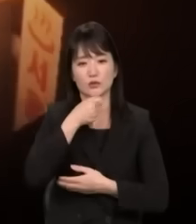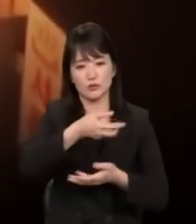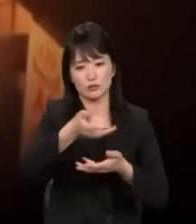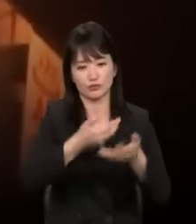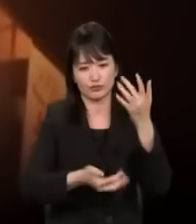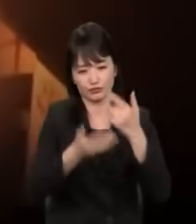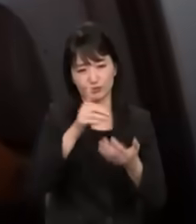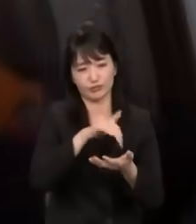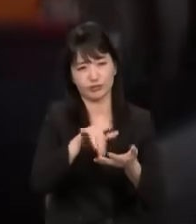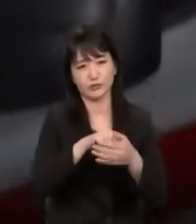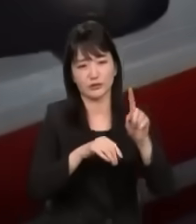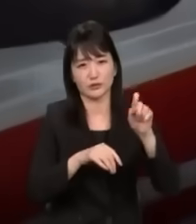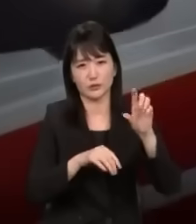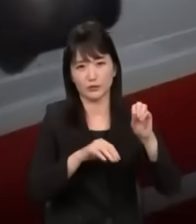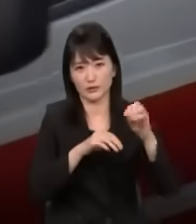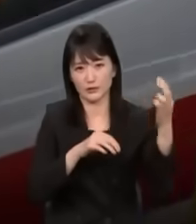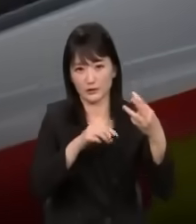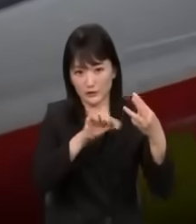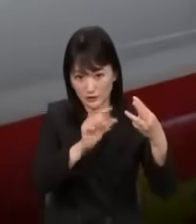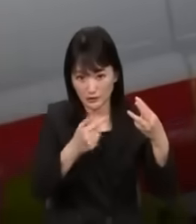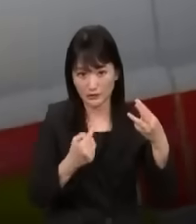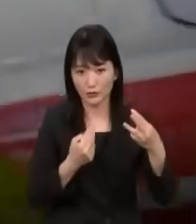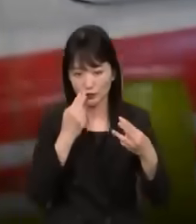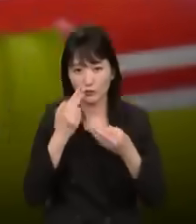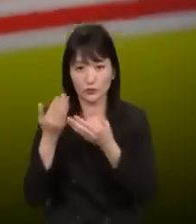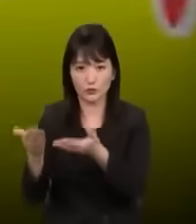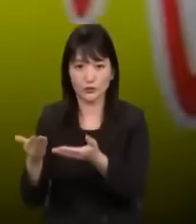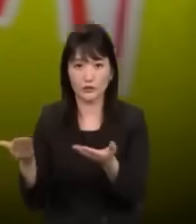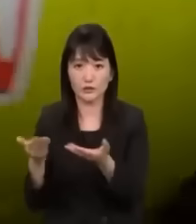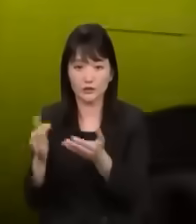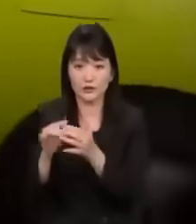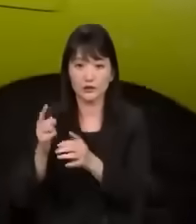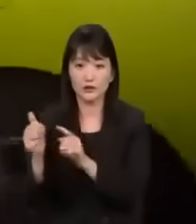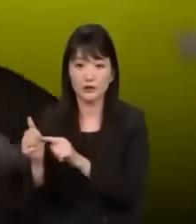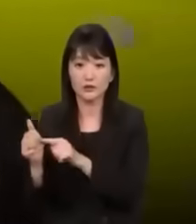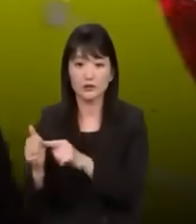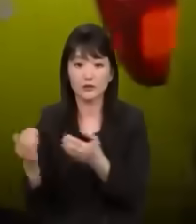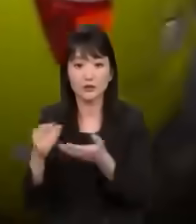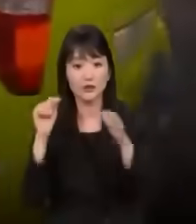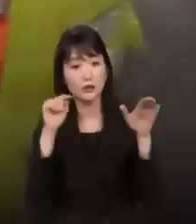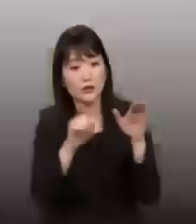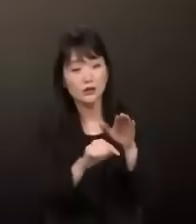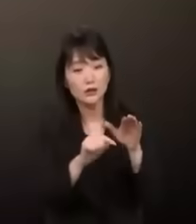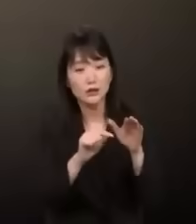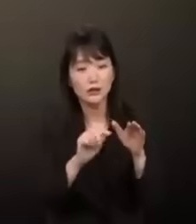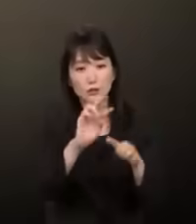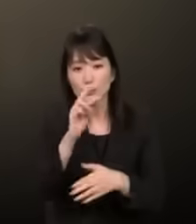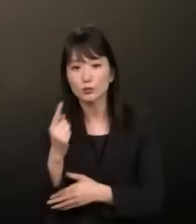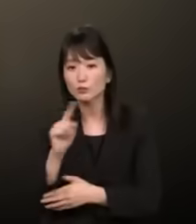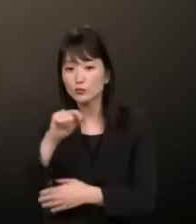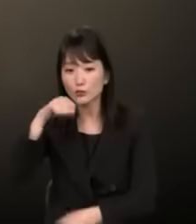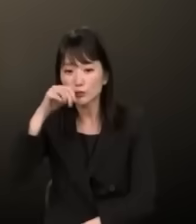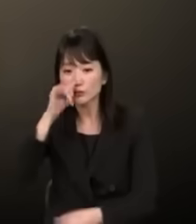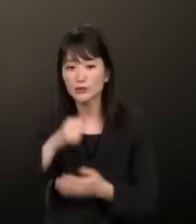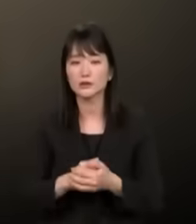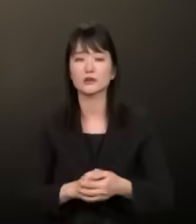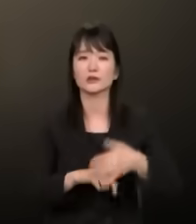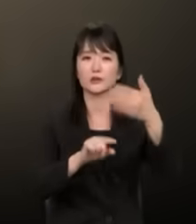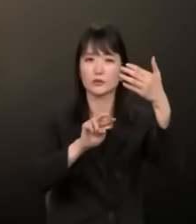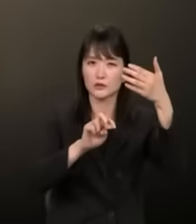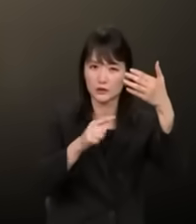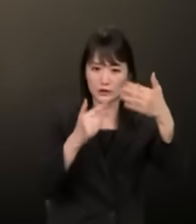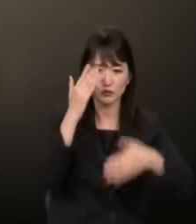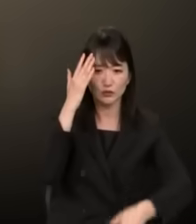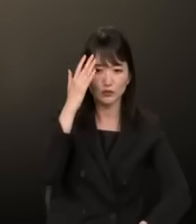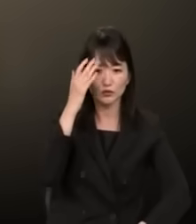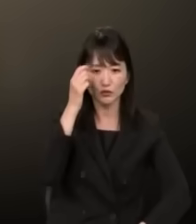3천 건입니다. 목숨 걸고 일하는 소방관들, 출동 전후 어떤 밥을 먹을까요? 지난달 26일 울산 지역 한